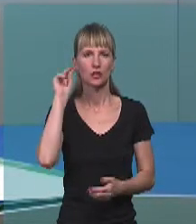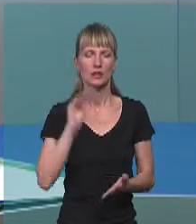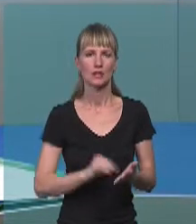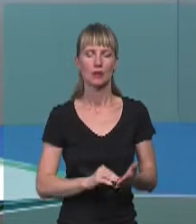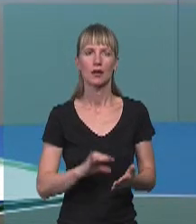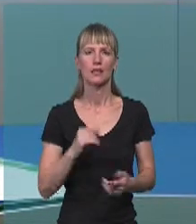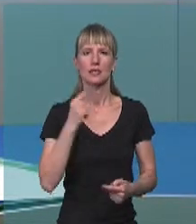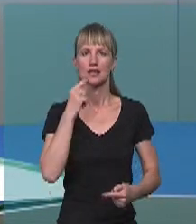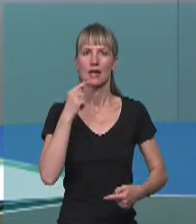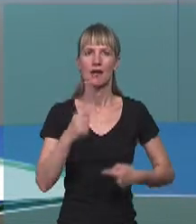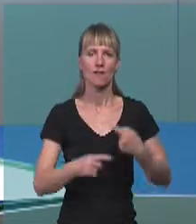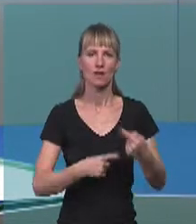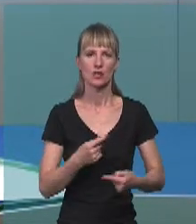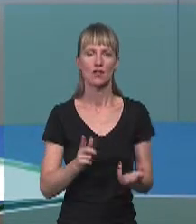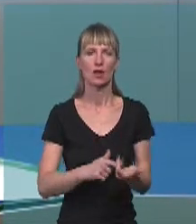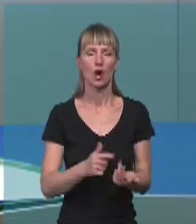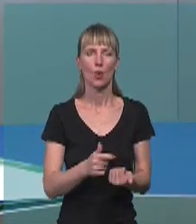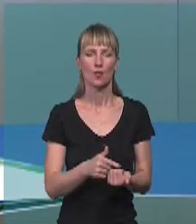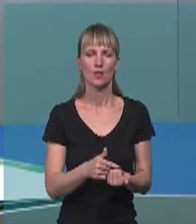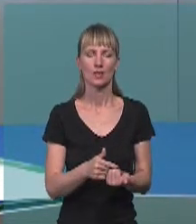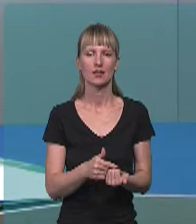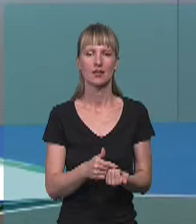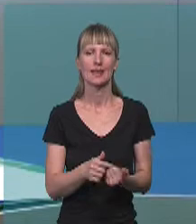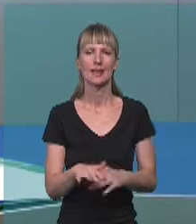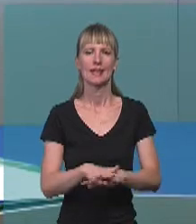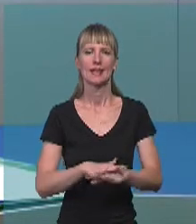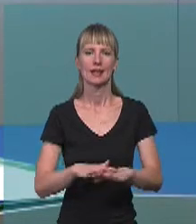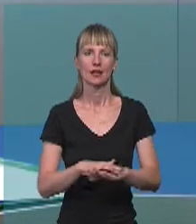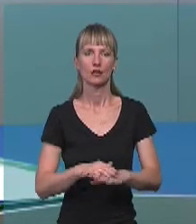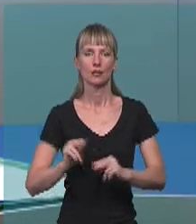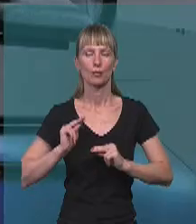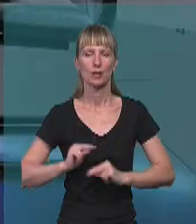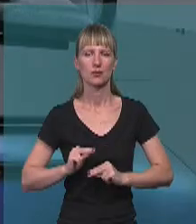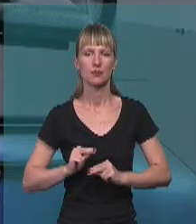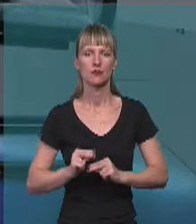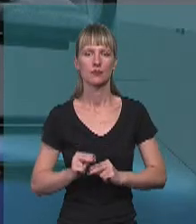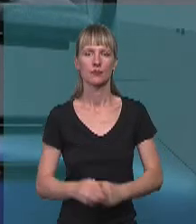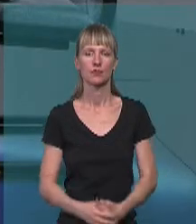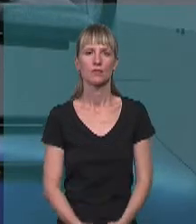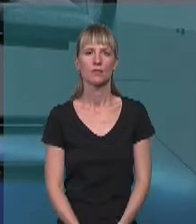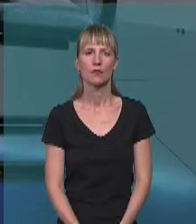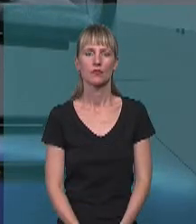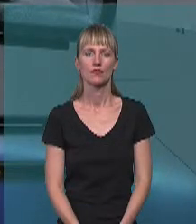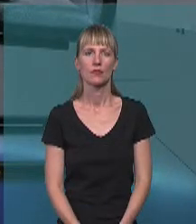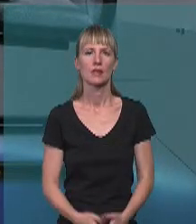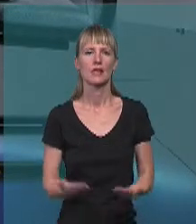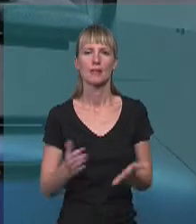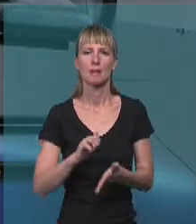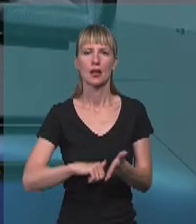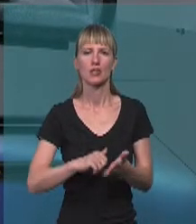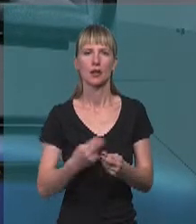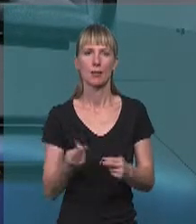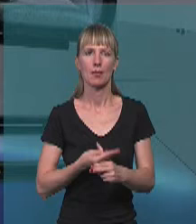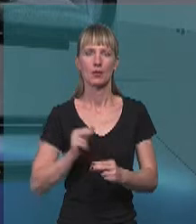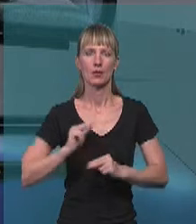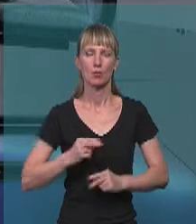і завжди враховувати ринок, ситуацію на ринку праці. А які причини оцього безробіття саме